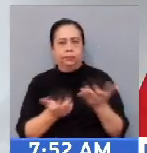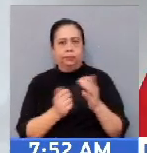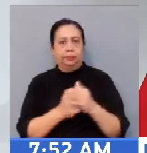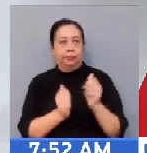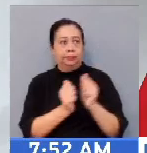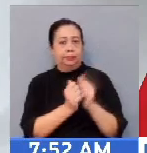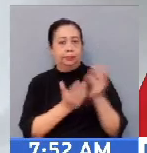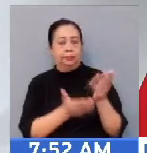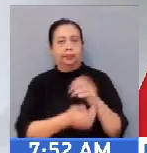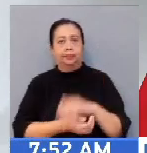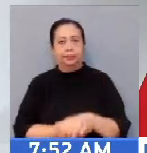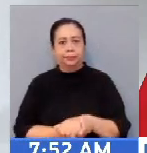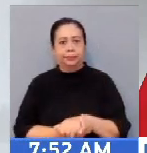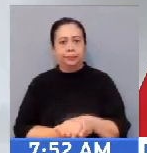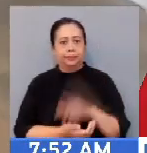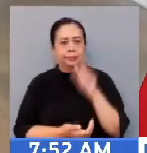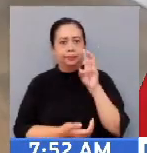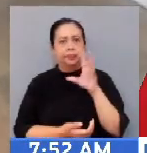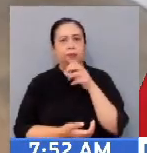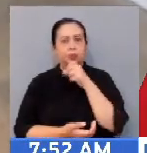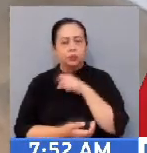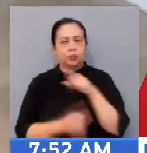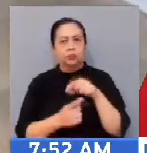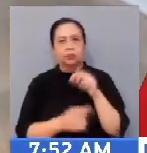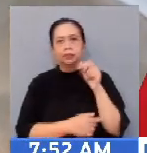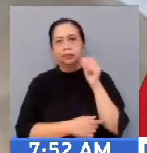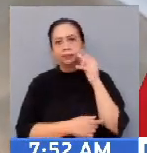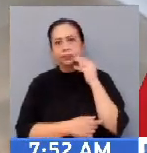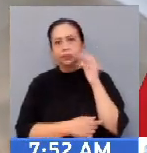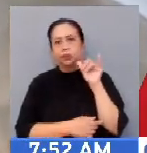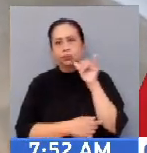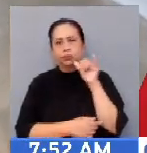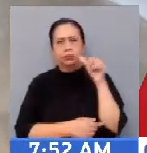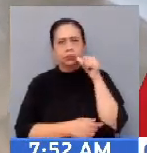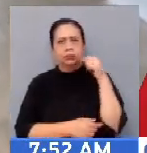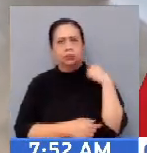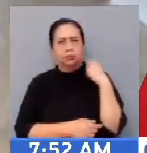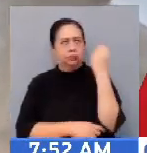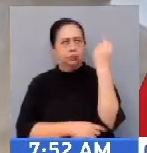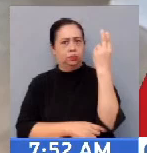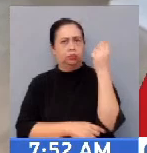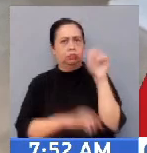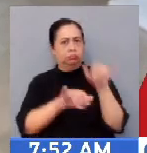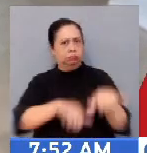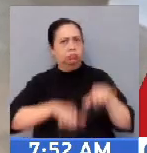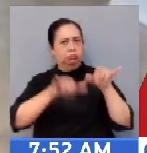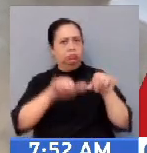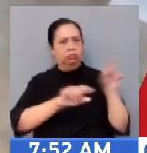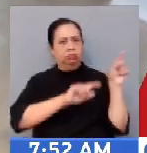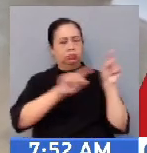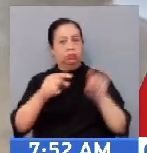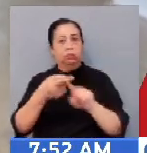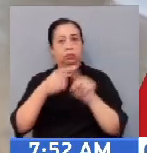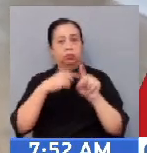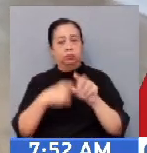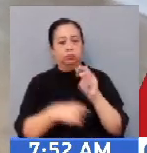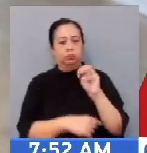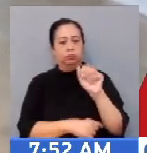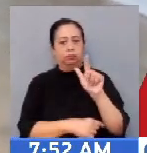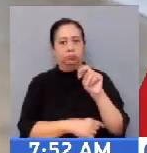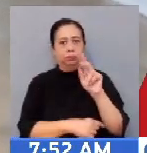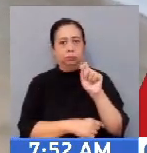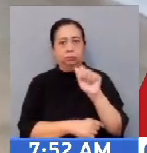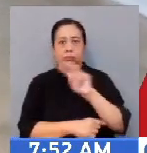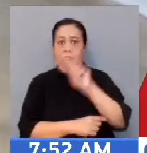years old na si Mercy Umol. Kahapon pa ng tanghal na ito. Dumayo pa siya mula Malinta, Valenzuela. Gusto raw kasi